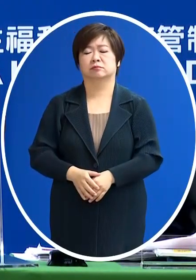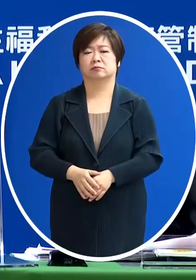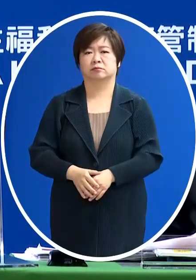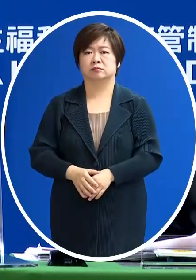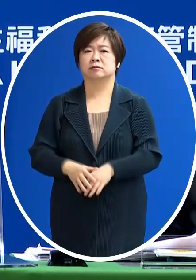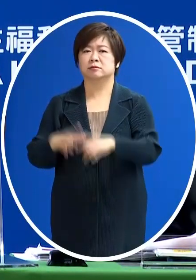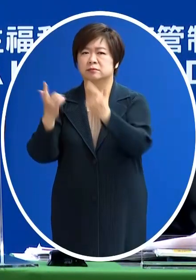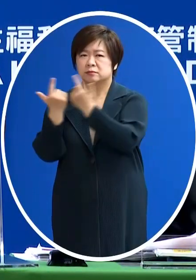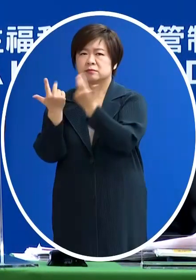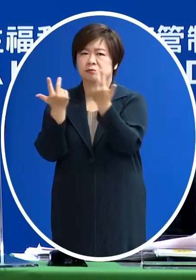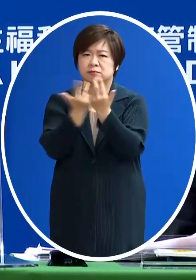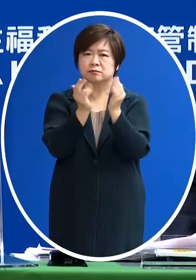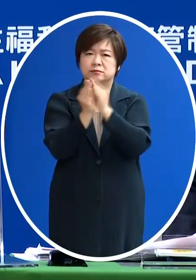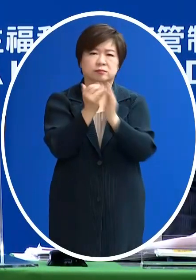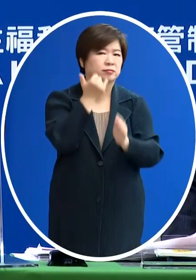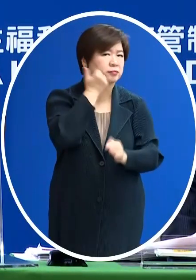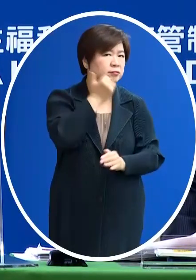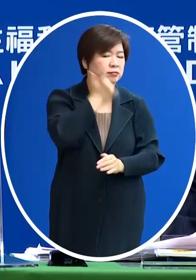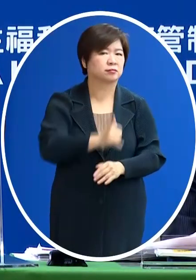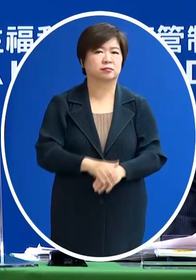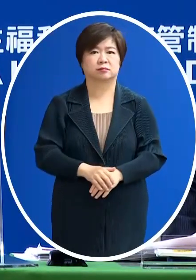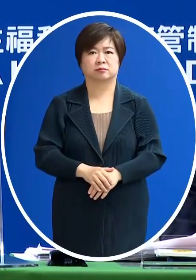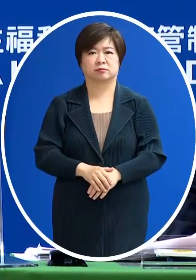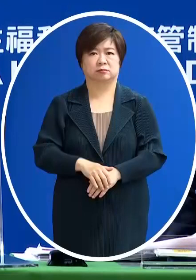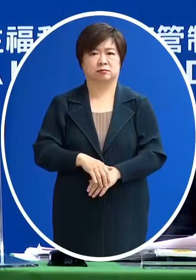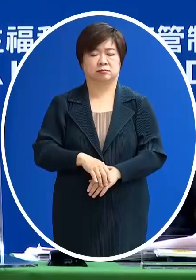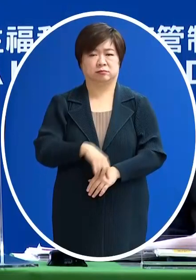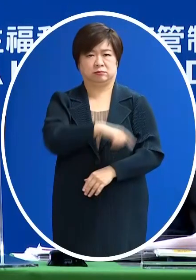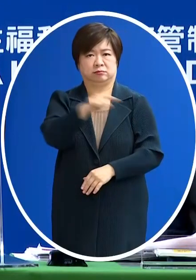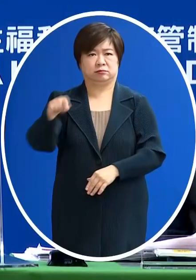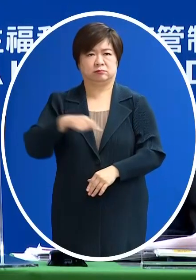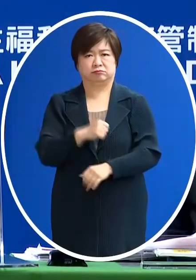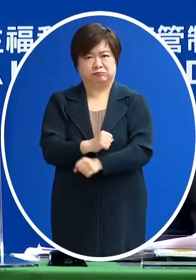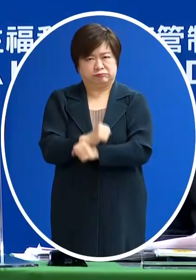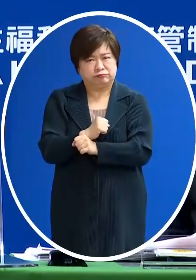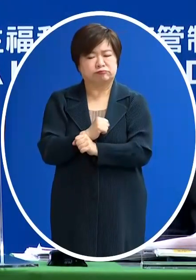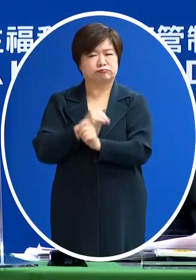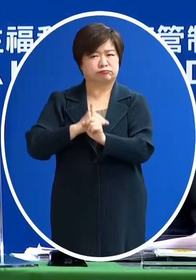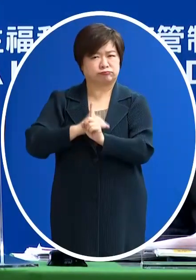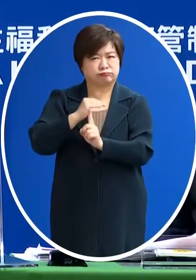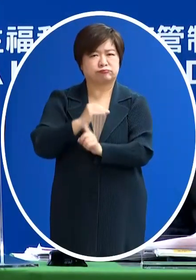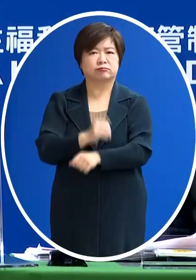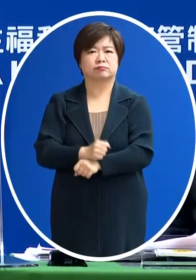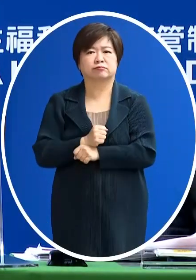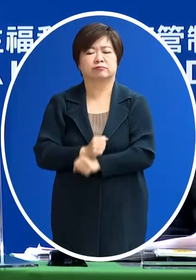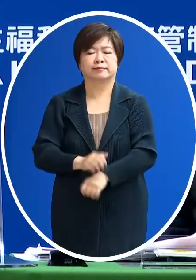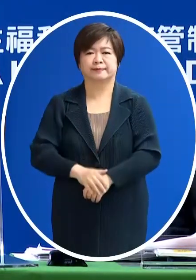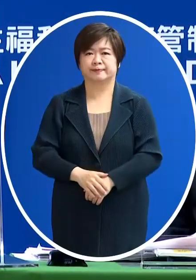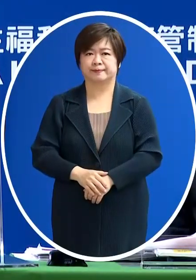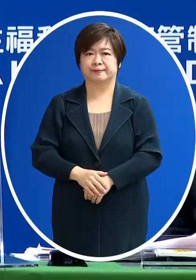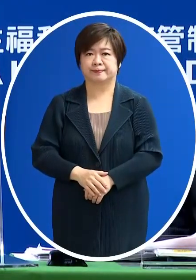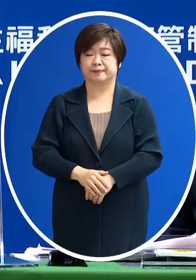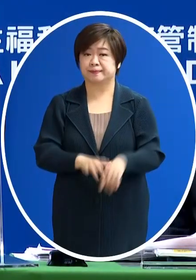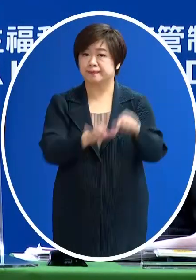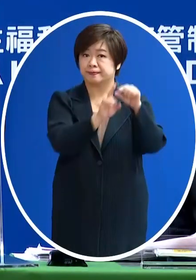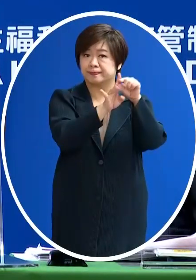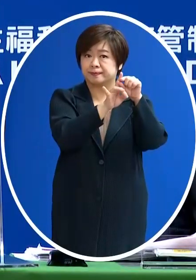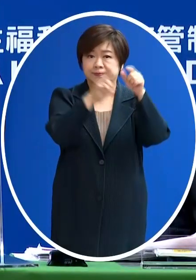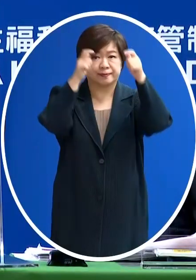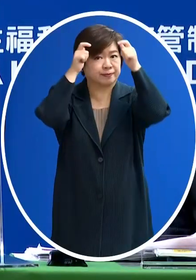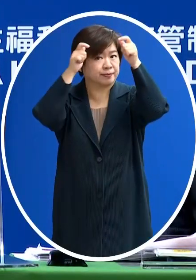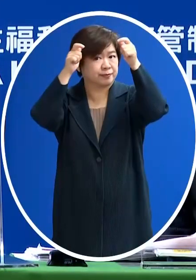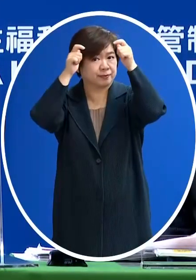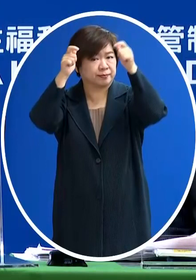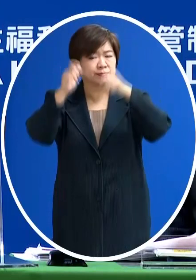新北、桃园、基隆这都要持续的维持高度的警戒。那至于在台中、高